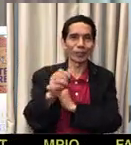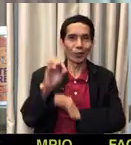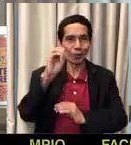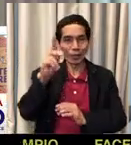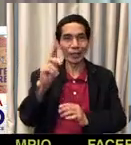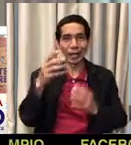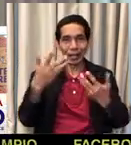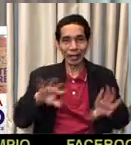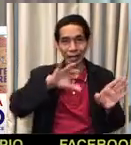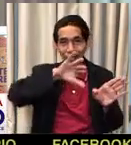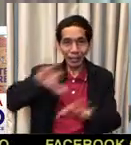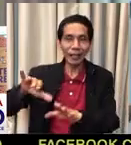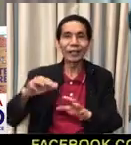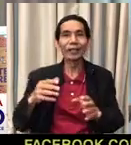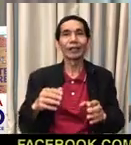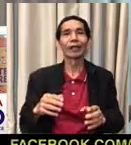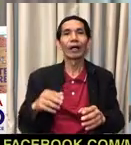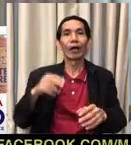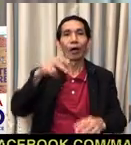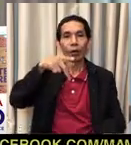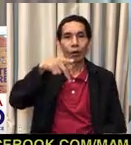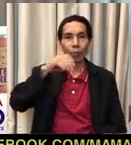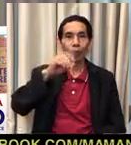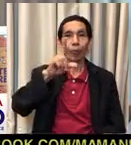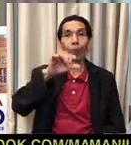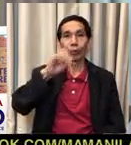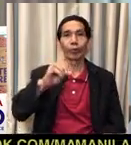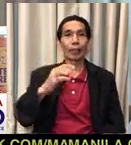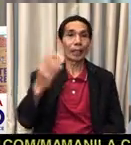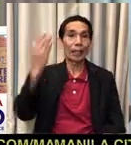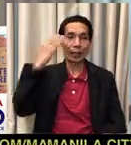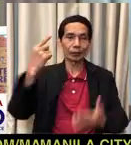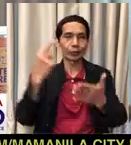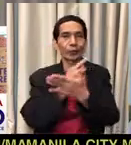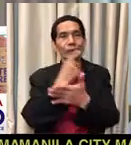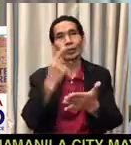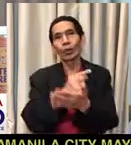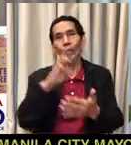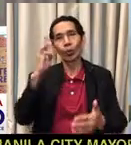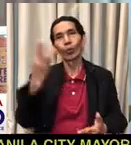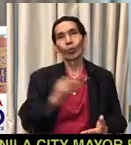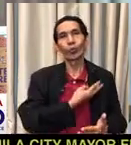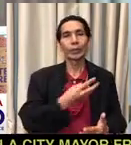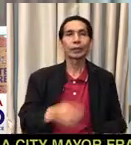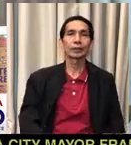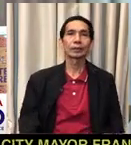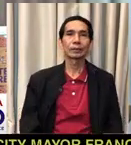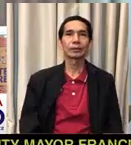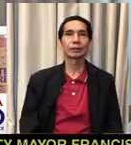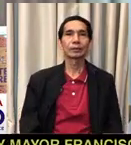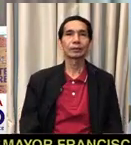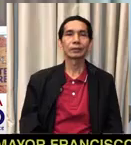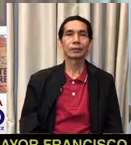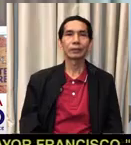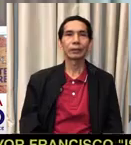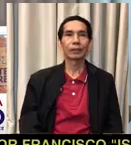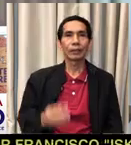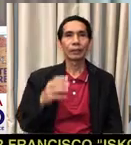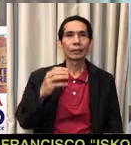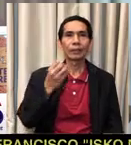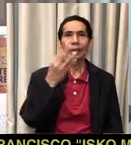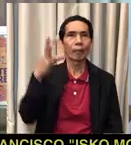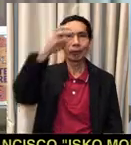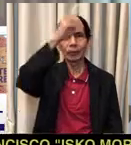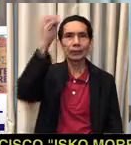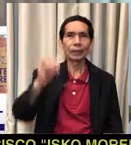Okay, tapos ate, yung polio campaign. Last week, tayo po ay ilang percent tayo